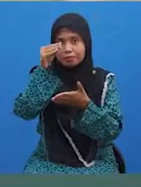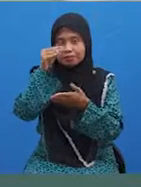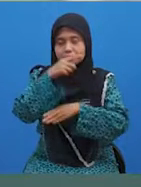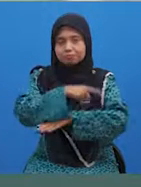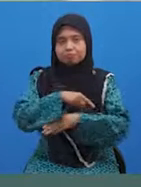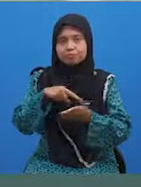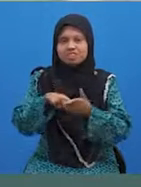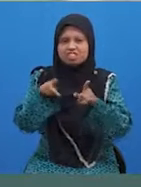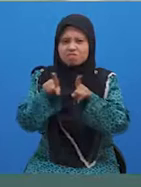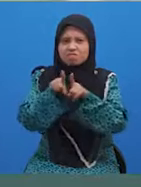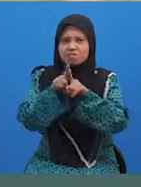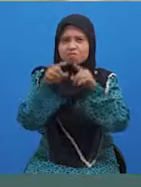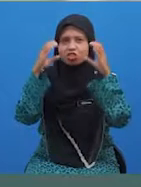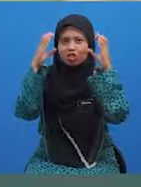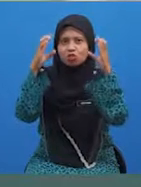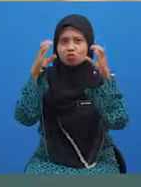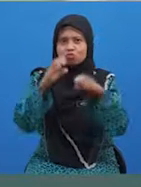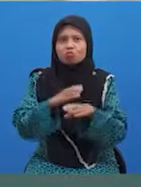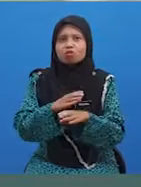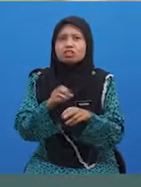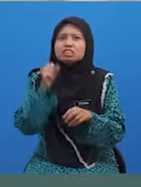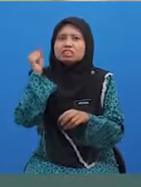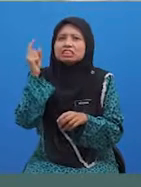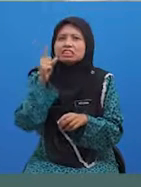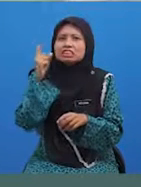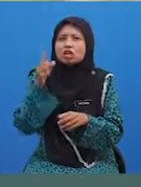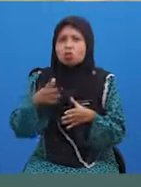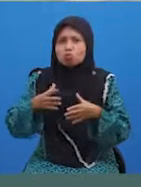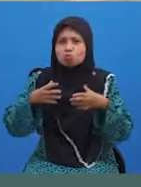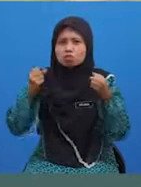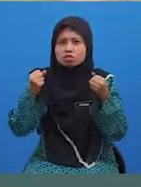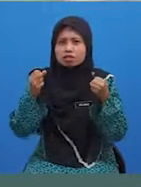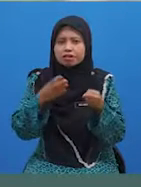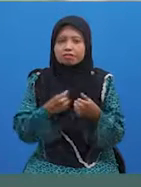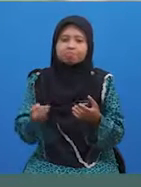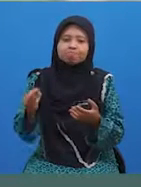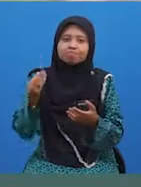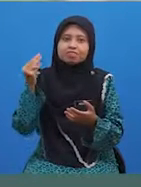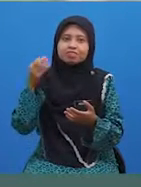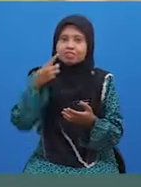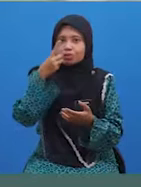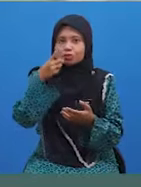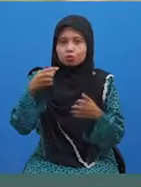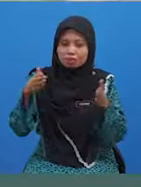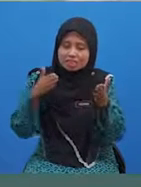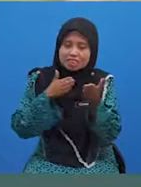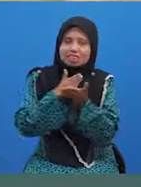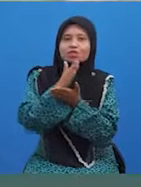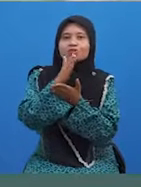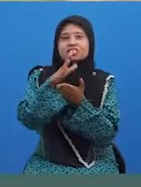pembelajaran bersama-sama cikgu pada hari ini sentiasa sihat dan sentiasa bersemangat untuk